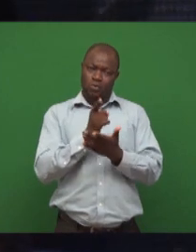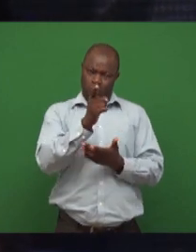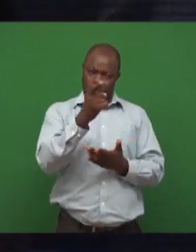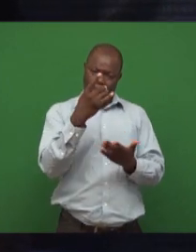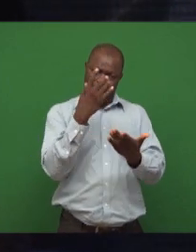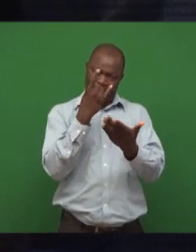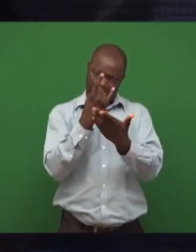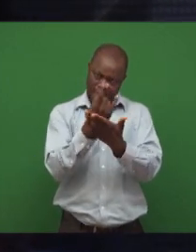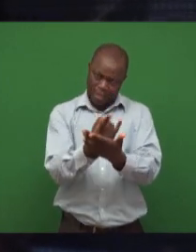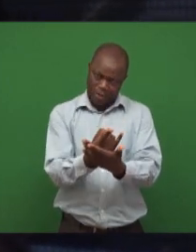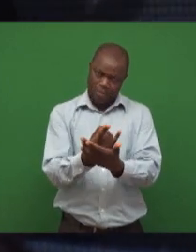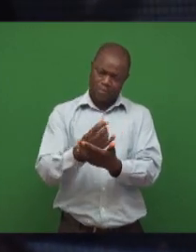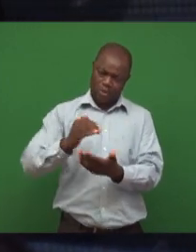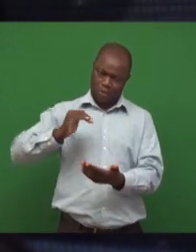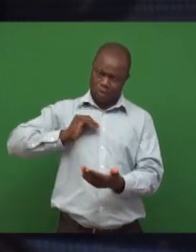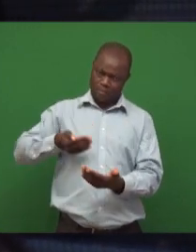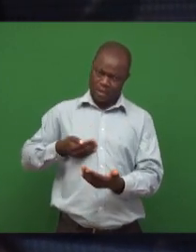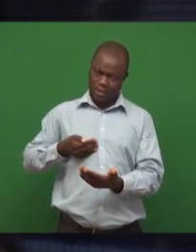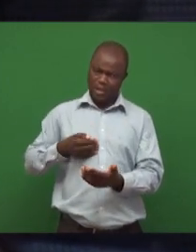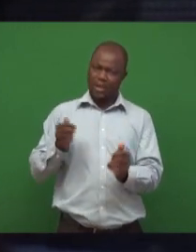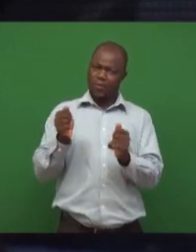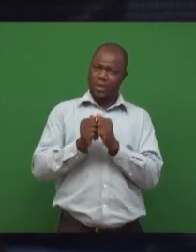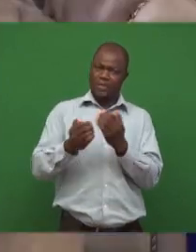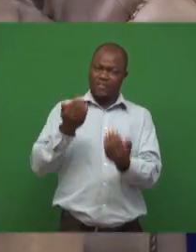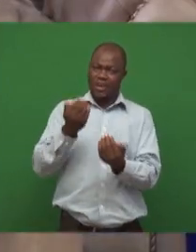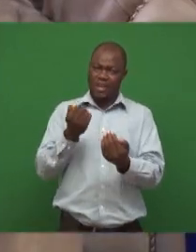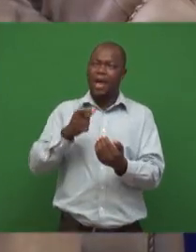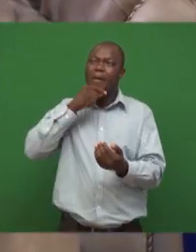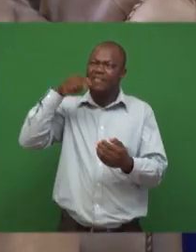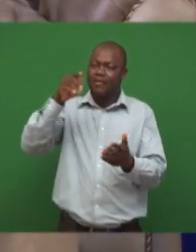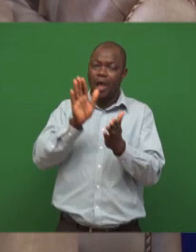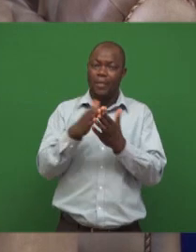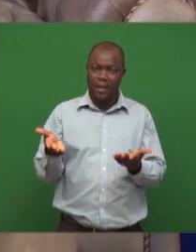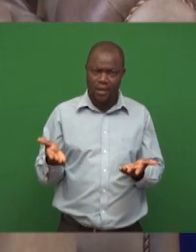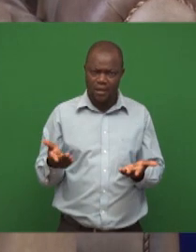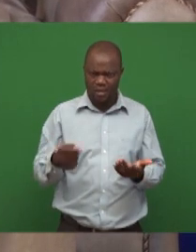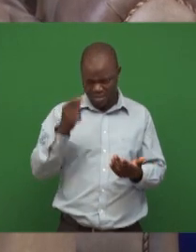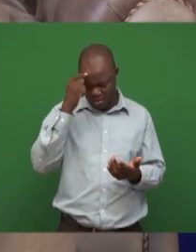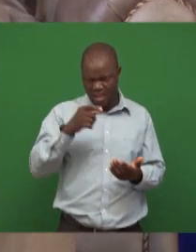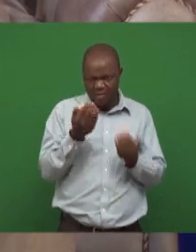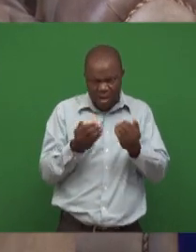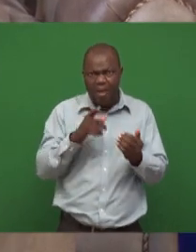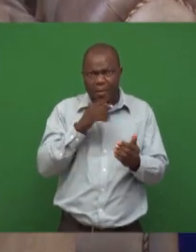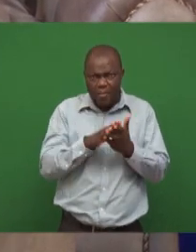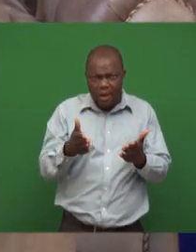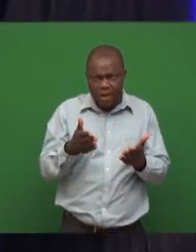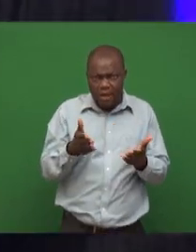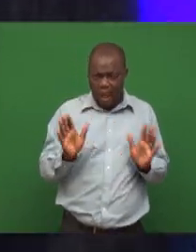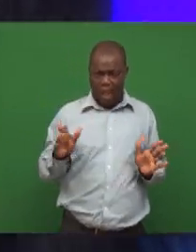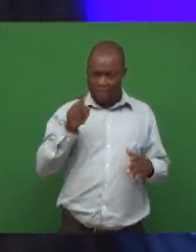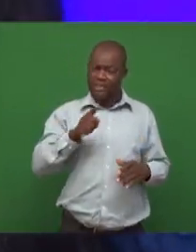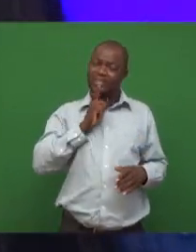vanhukadzi vanenge vane vana vasina ana baba. Maita basi. Hapana kamwana asina baba. Kana ndichiti.